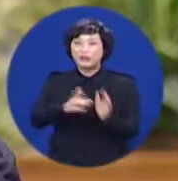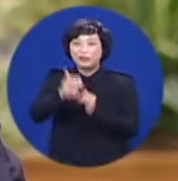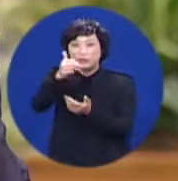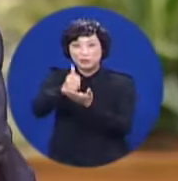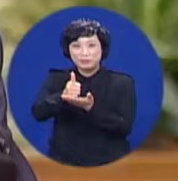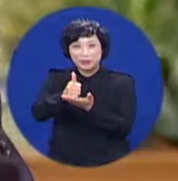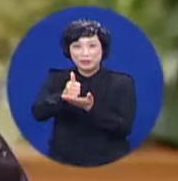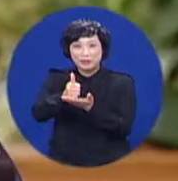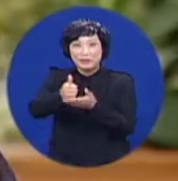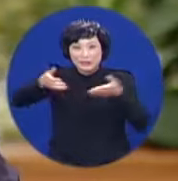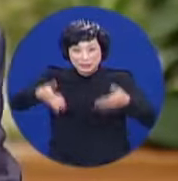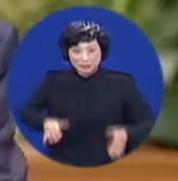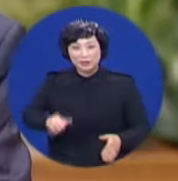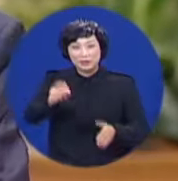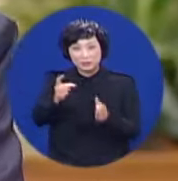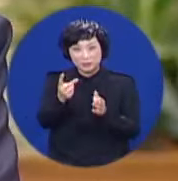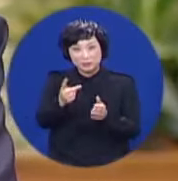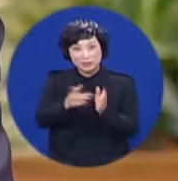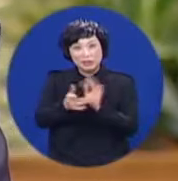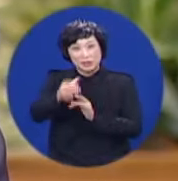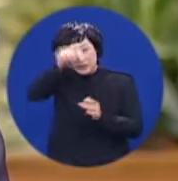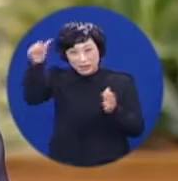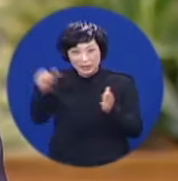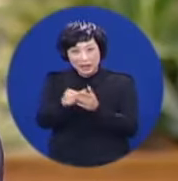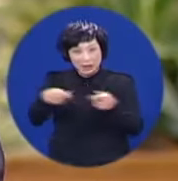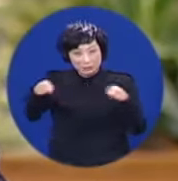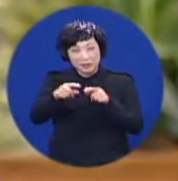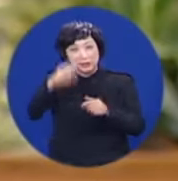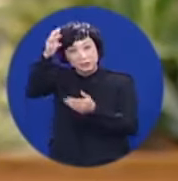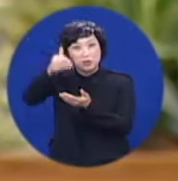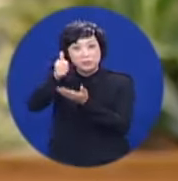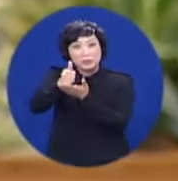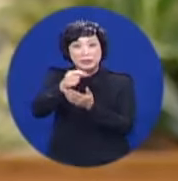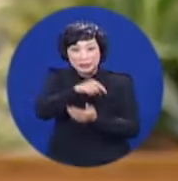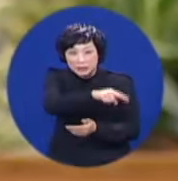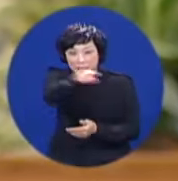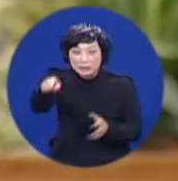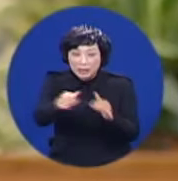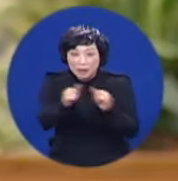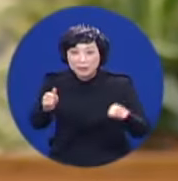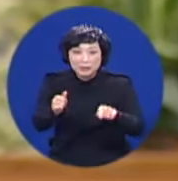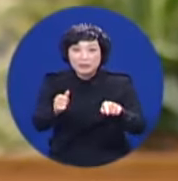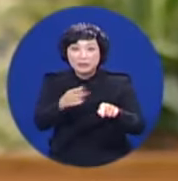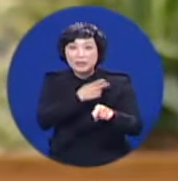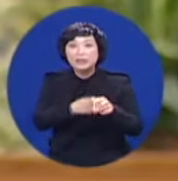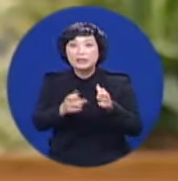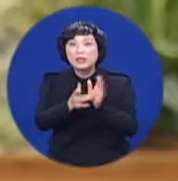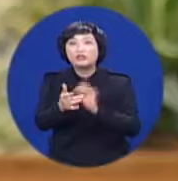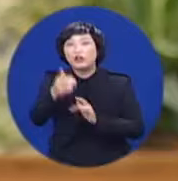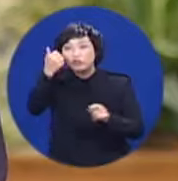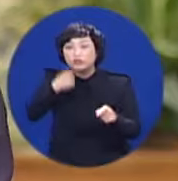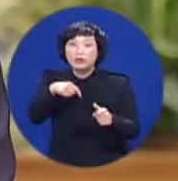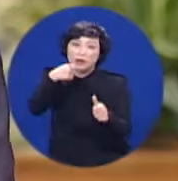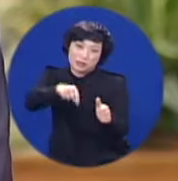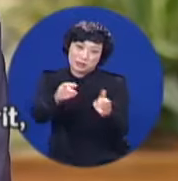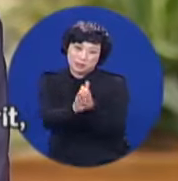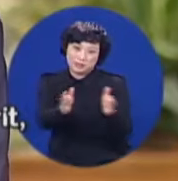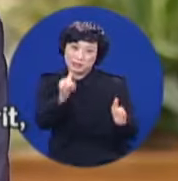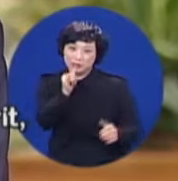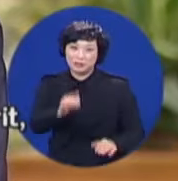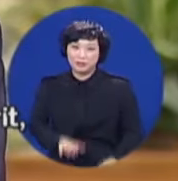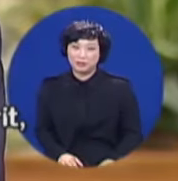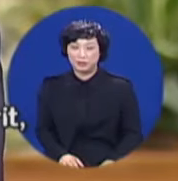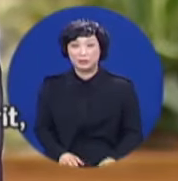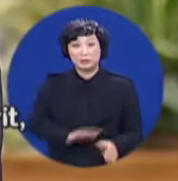예수님과 태어남과 생애를 같이 했던 성령이 예수가 누군가를 가르치는 거예요.